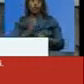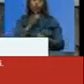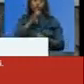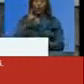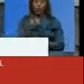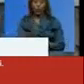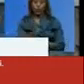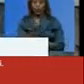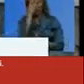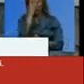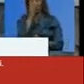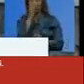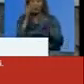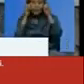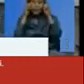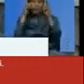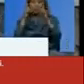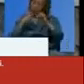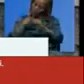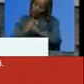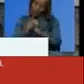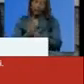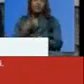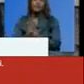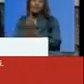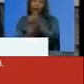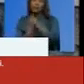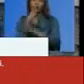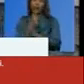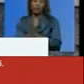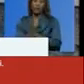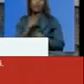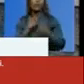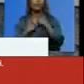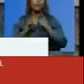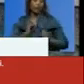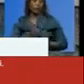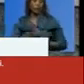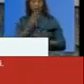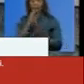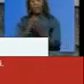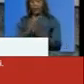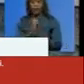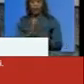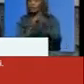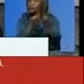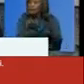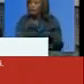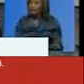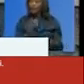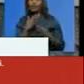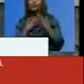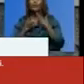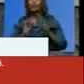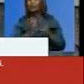የሚሆነው ከንቅልፋችን ነቅተን በትጋት ስንሰራ ብቻ ነው መመኘታችን መልካም ነው ነገር ግን